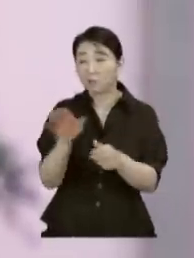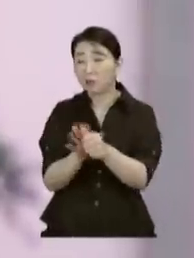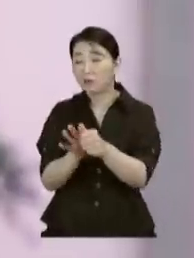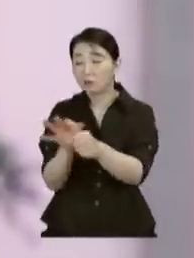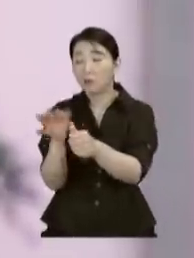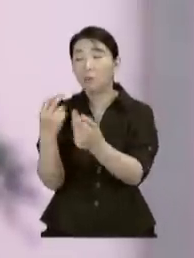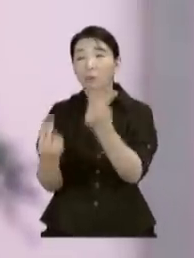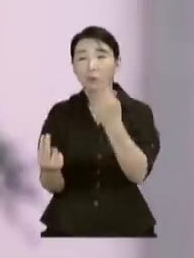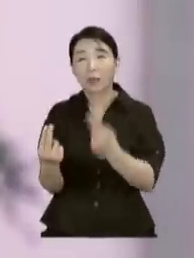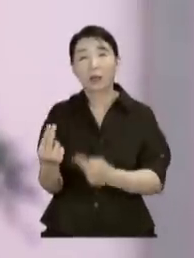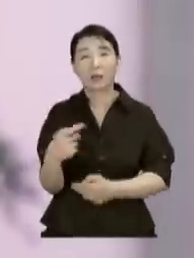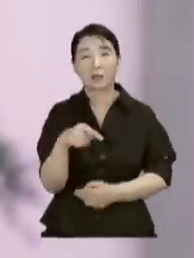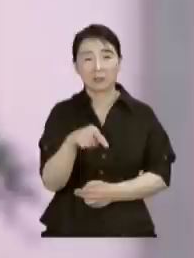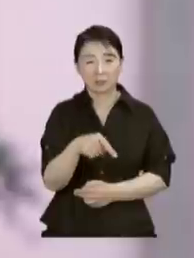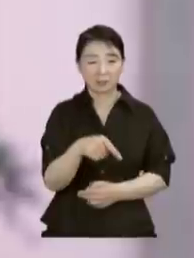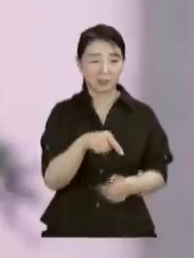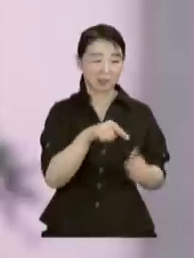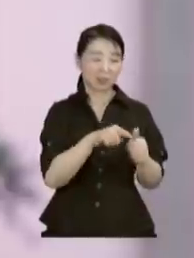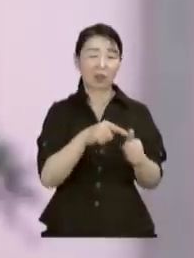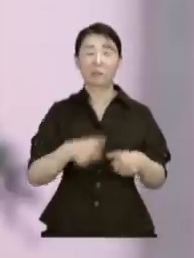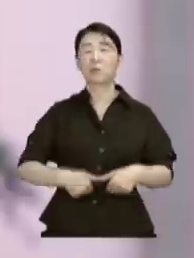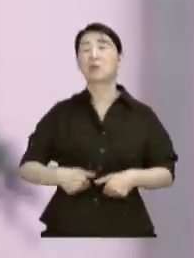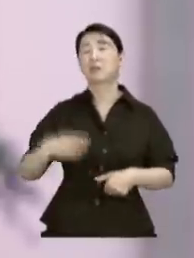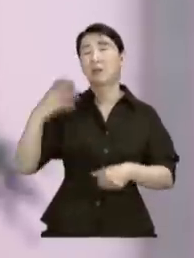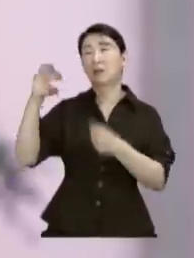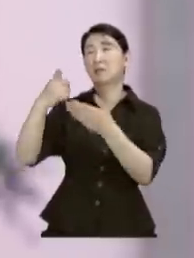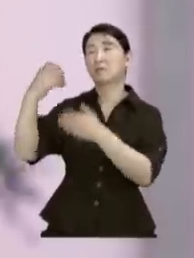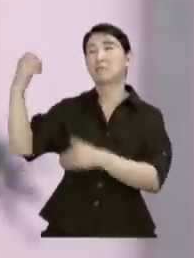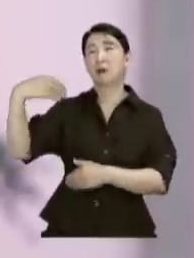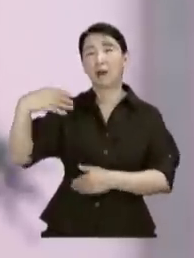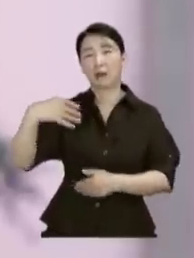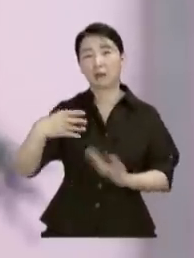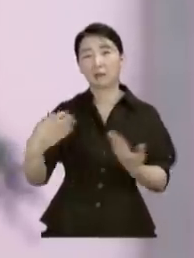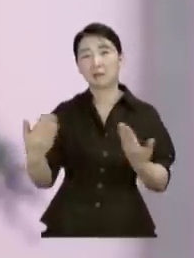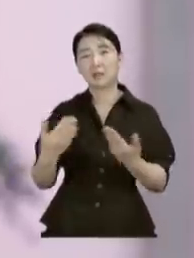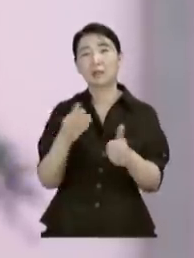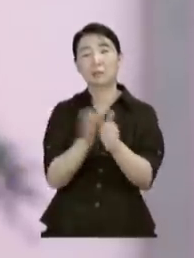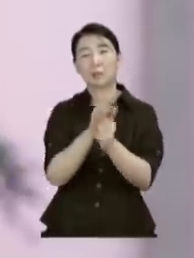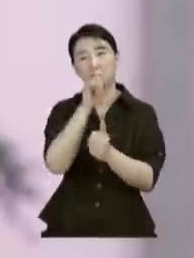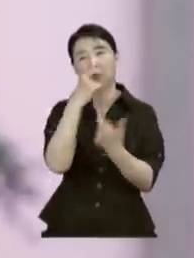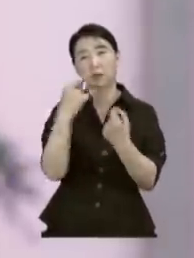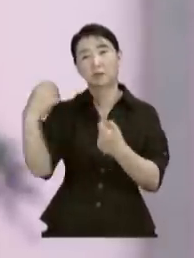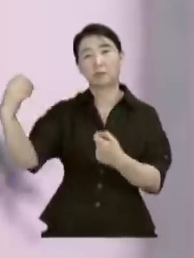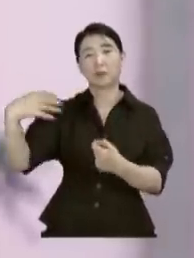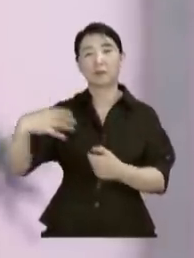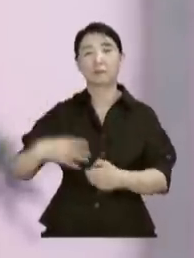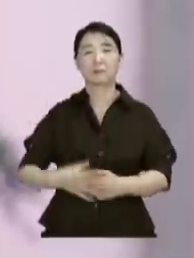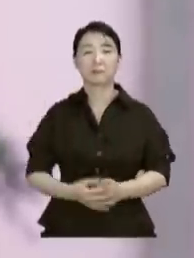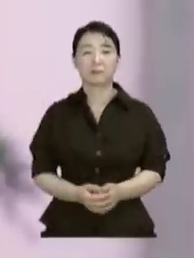일보다 나는 네가 필요해. 네가 그 일을 해주면 좋겠어.